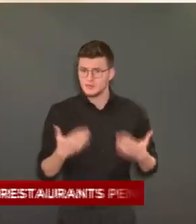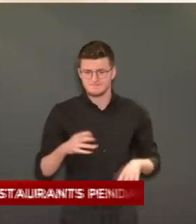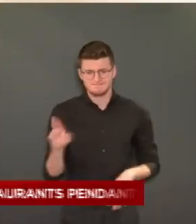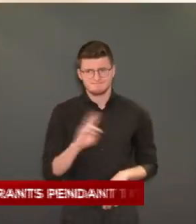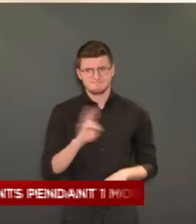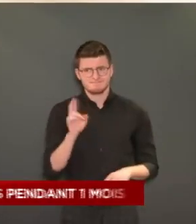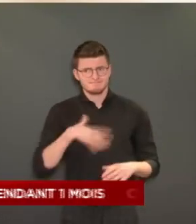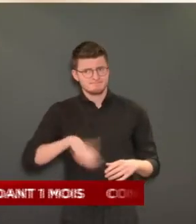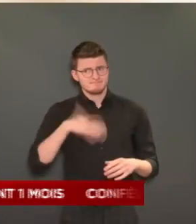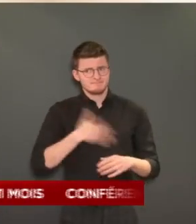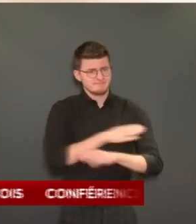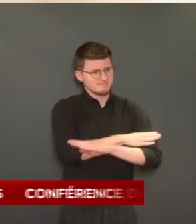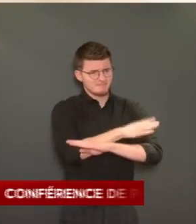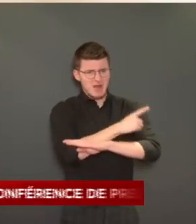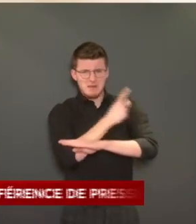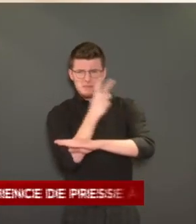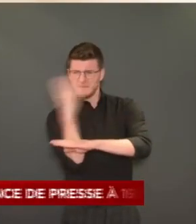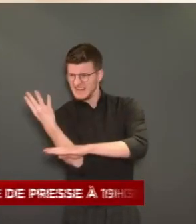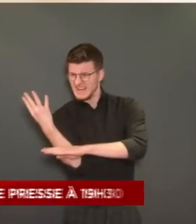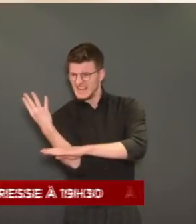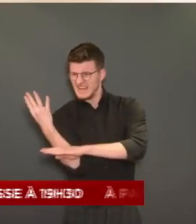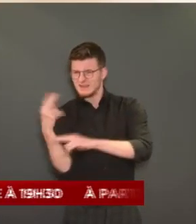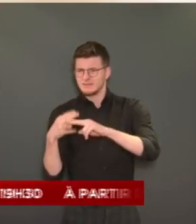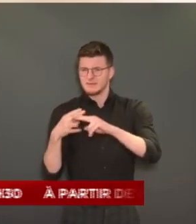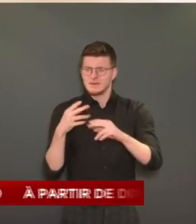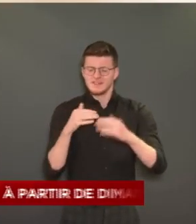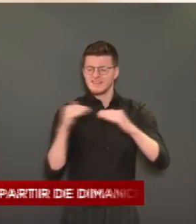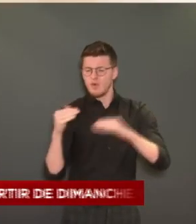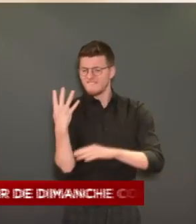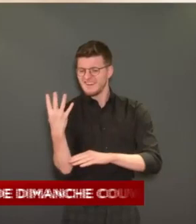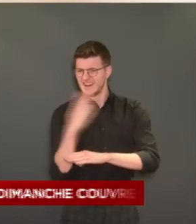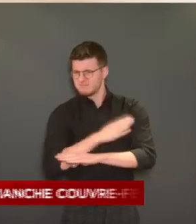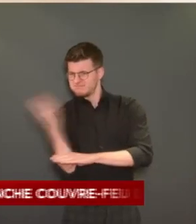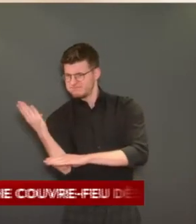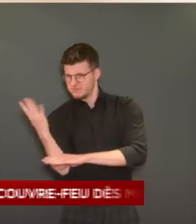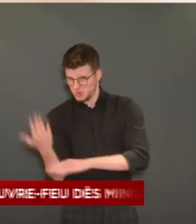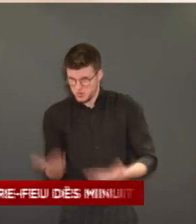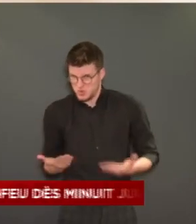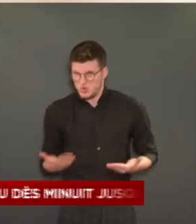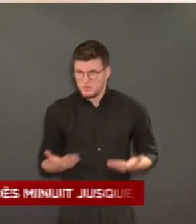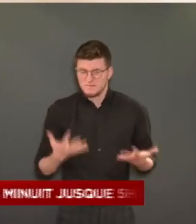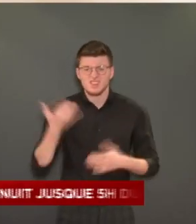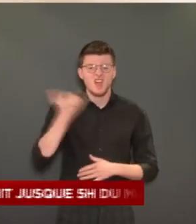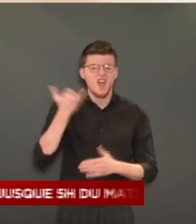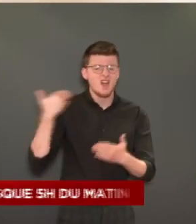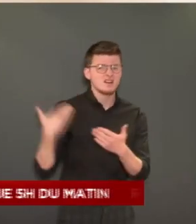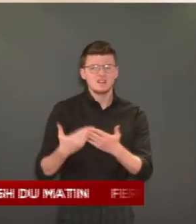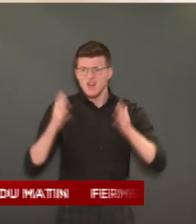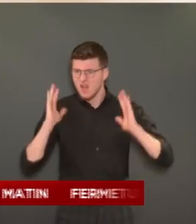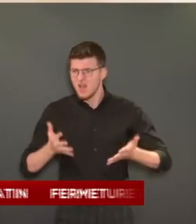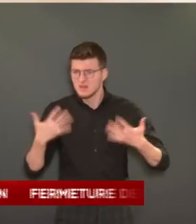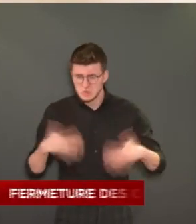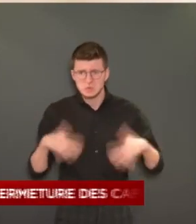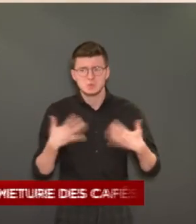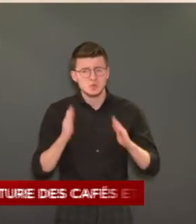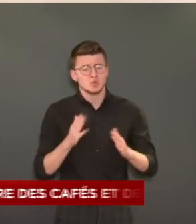de concertation. Wat men noemt niveau 4. Zoals we de voorbije dagen gezien Le hebben, niveau 4. het aantal Nous l'avons vu ces derniers bevestigde jours. besmettingen Le